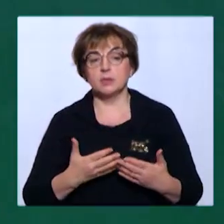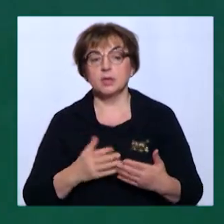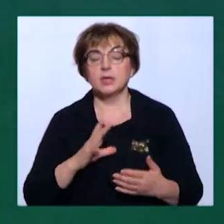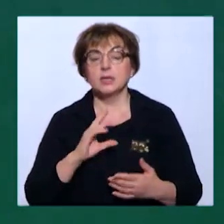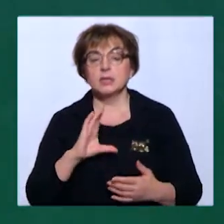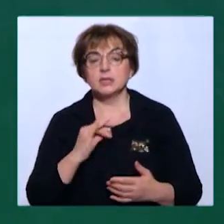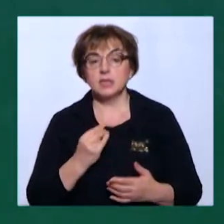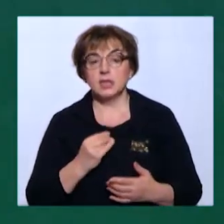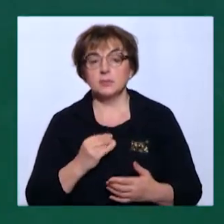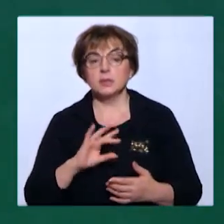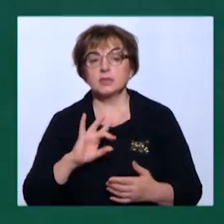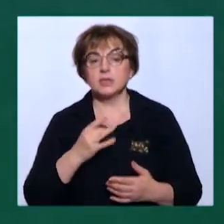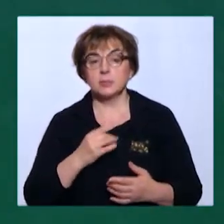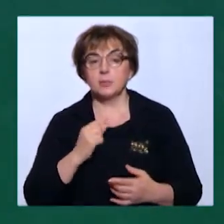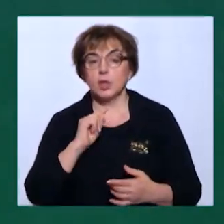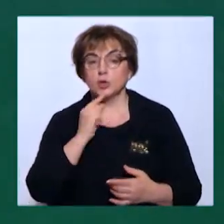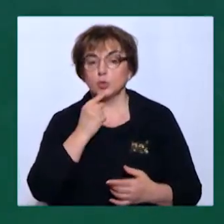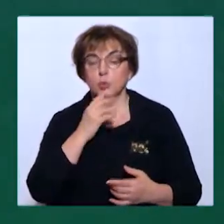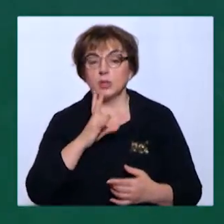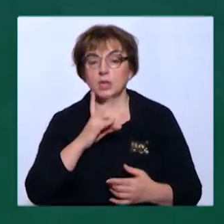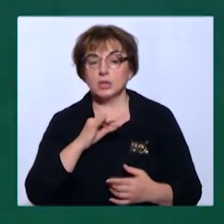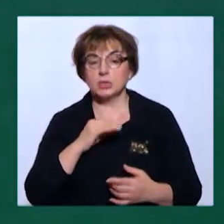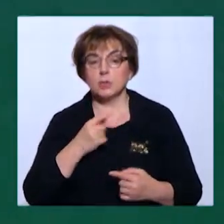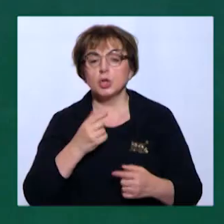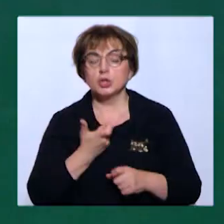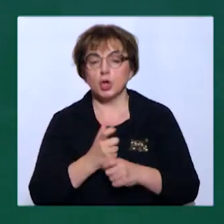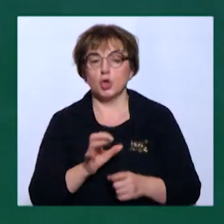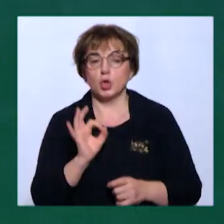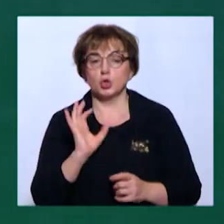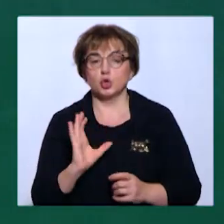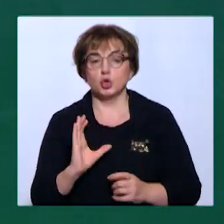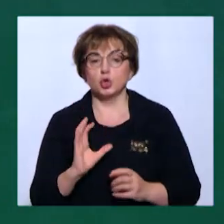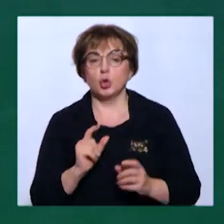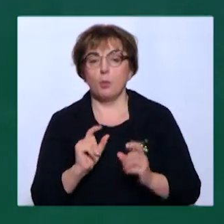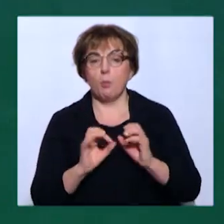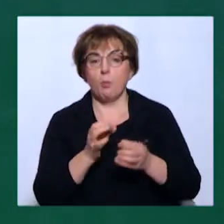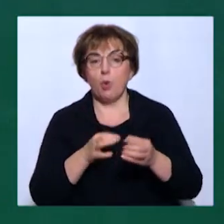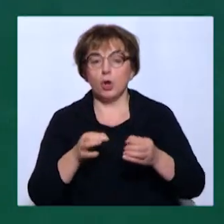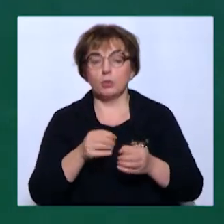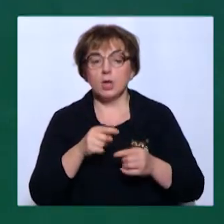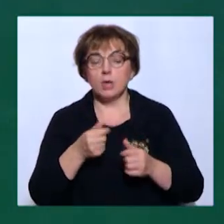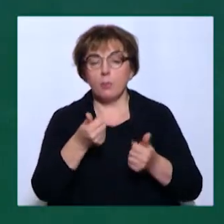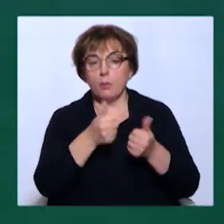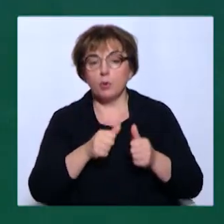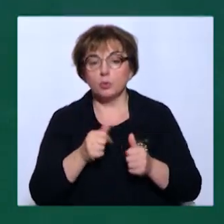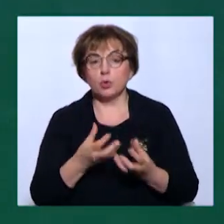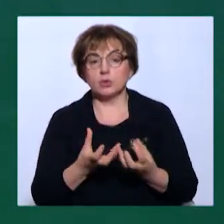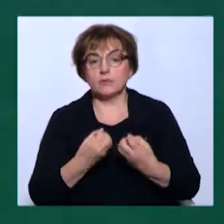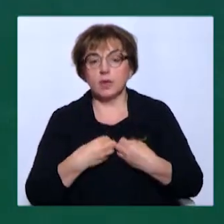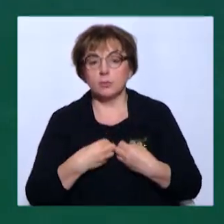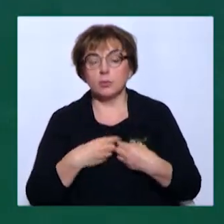ცილები, ცხიმები და რთული ნახშირწყლები დიდი ზომის მოლეკულებია. იმ ფორმით, რა ფორმითაც ადამიანი მას